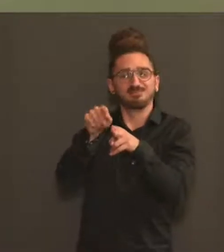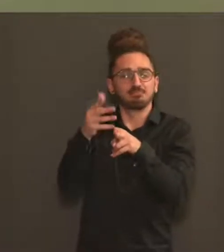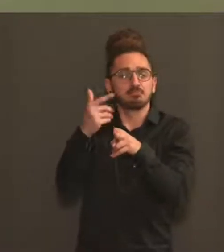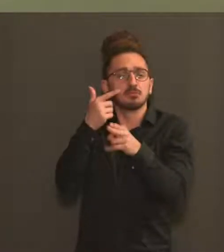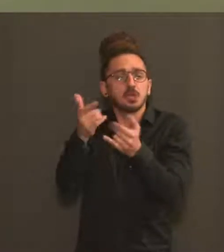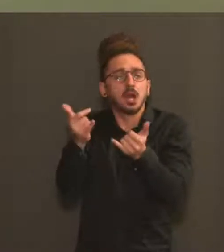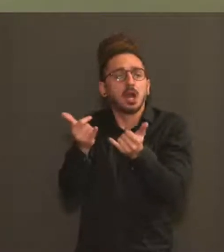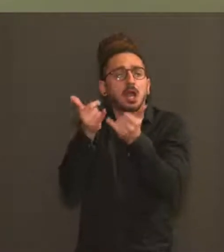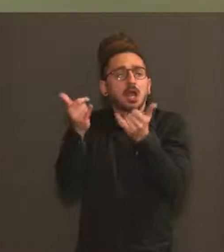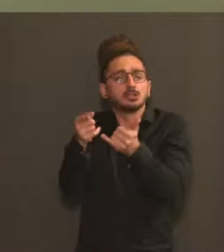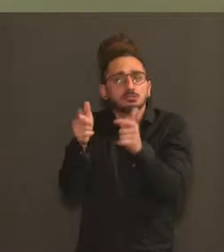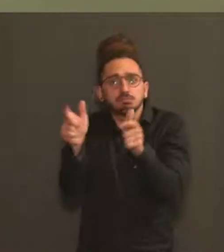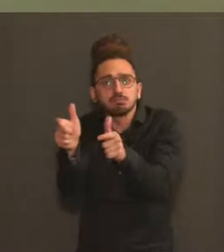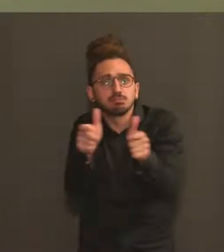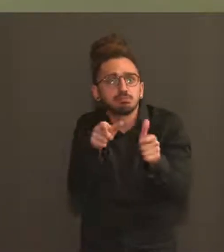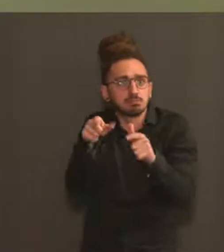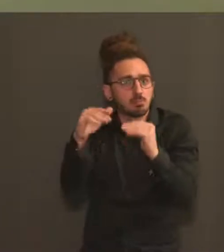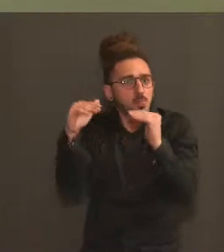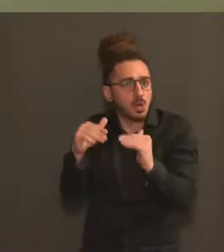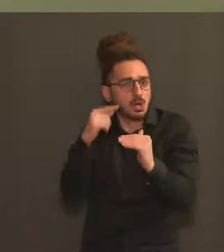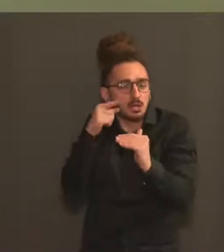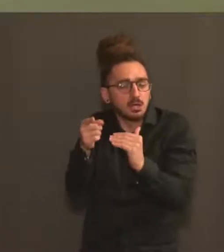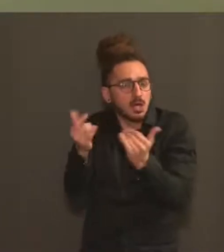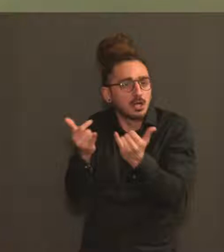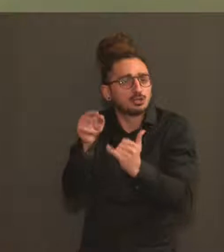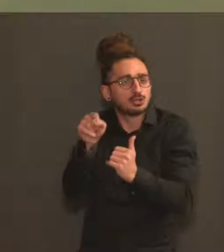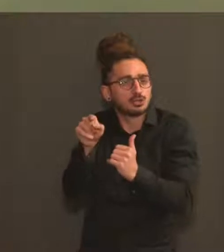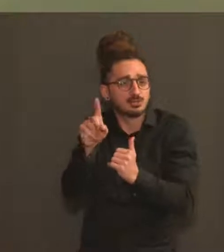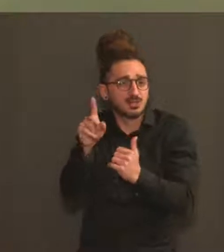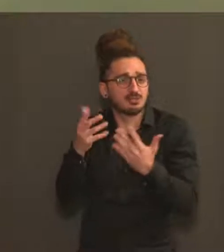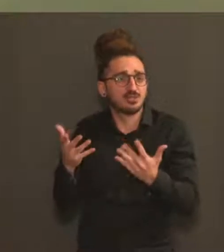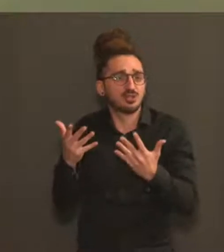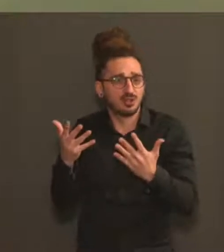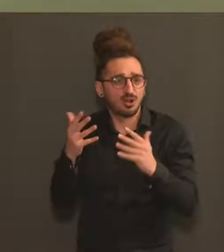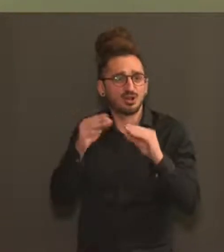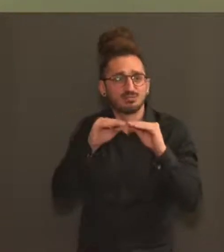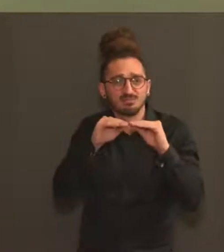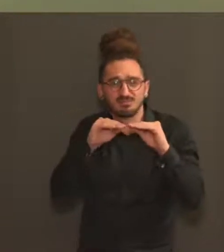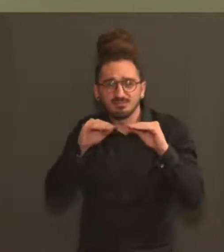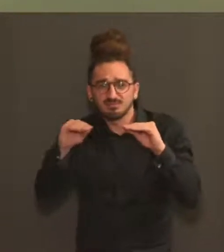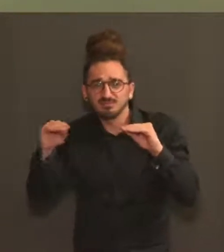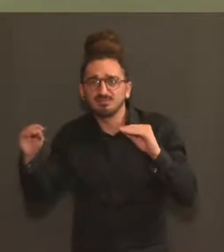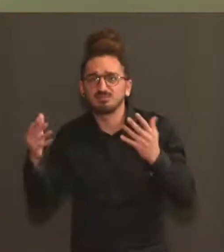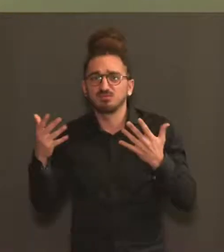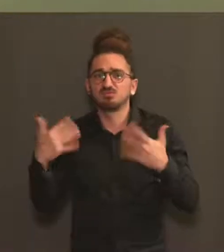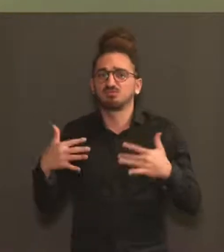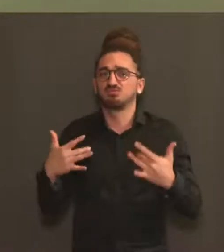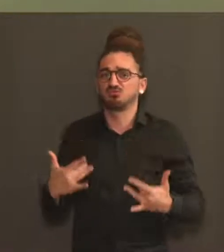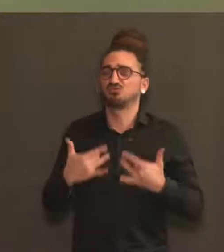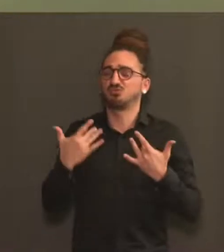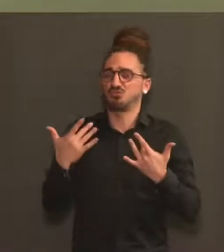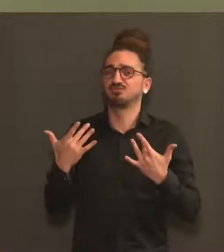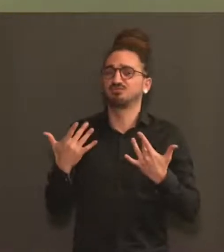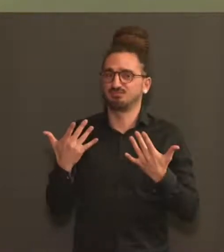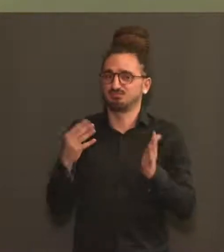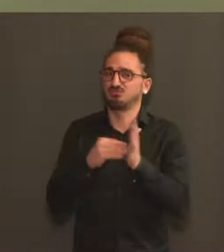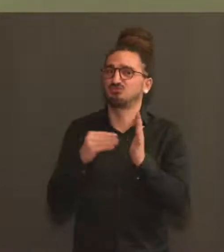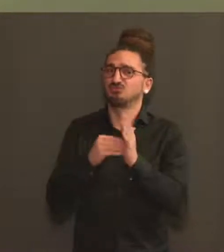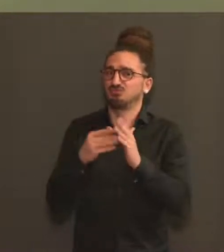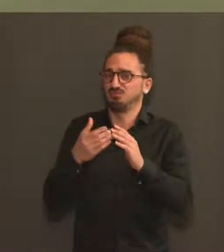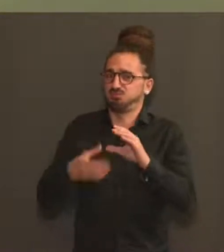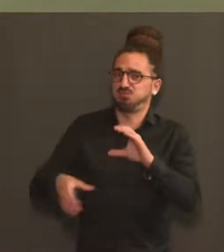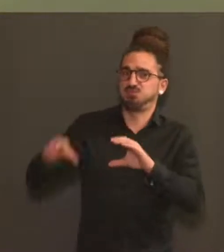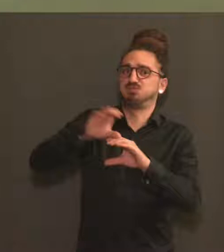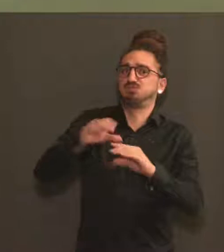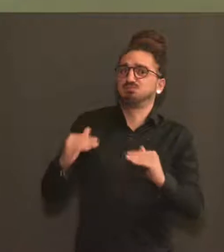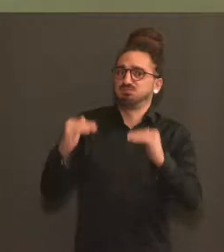plateau que nous connaissons montre que l'on mord encore sur le capital normal des soins intensifs pour les autres